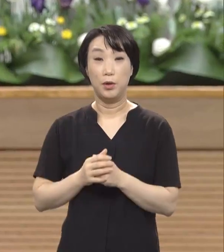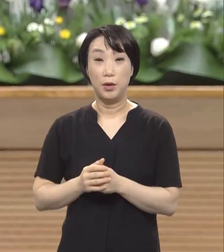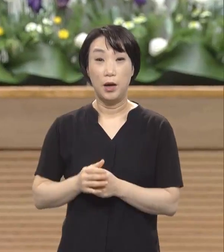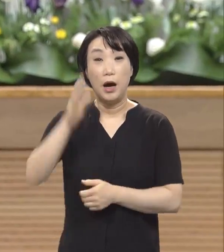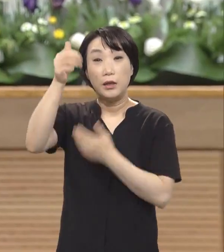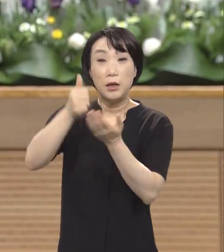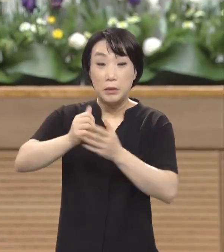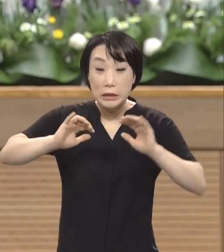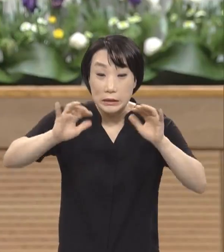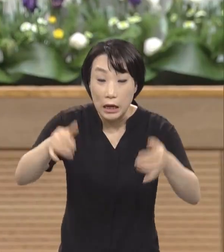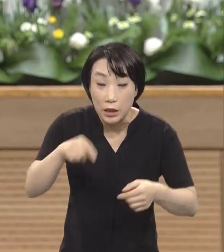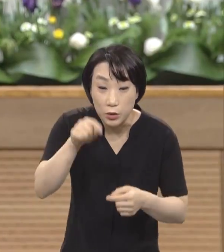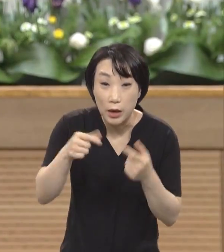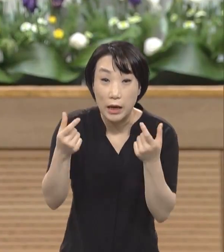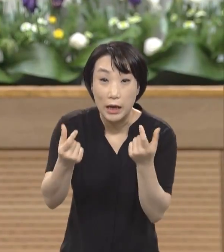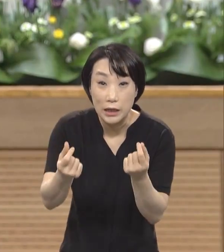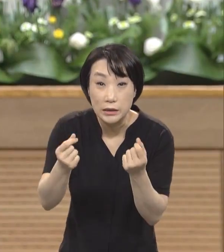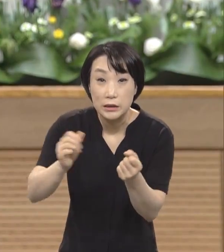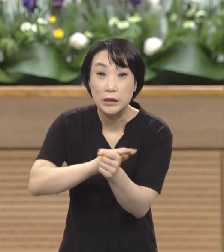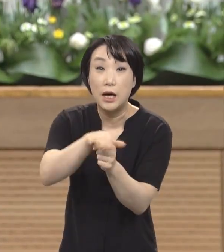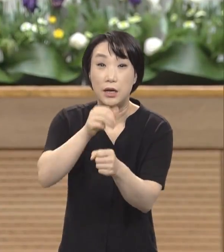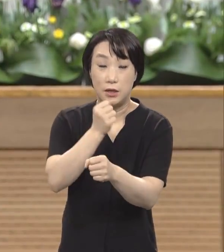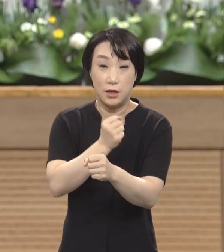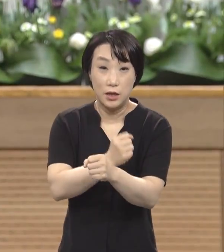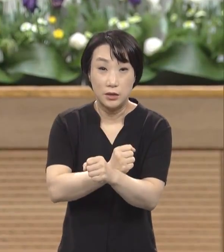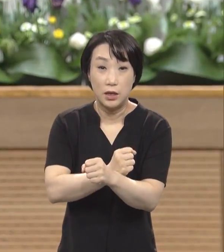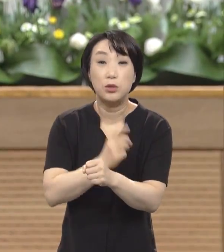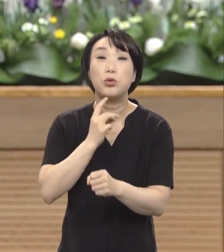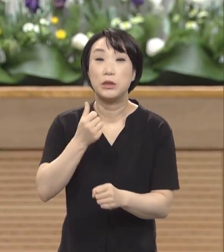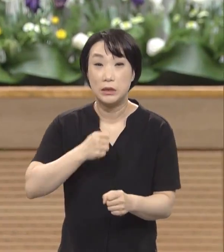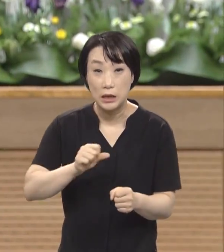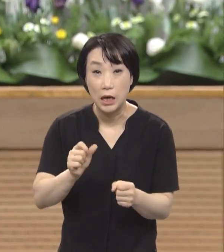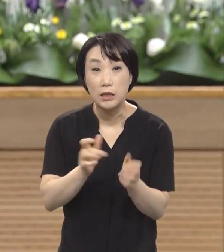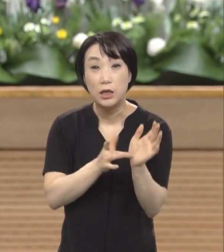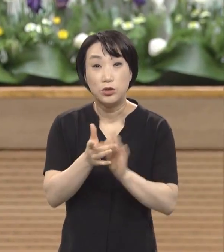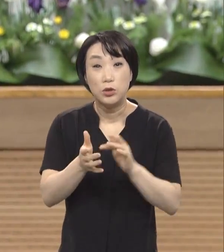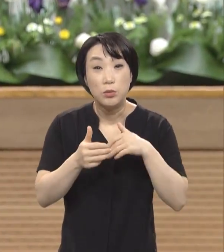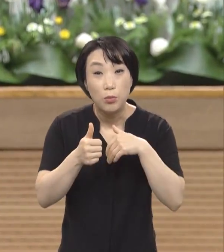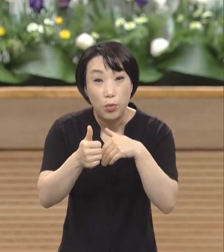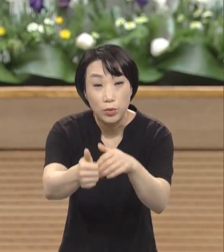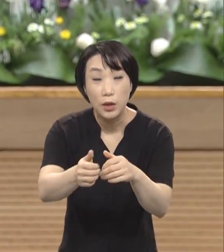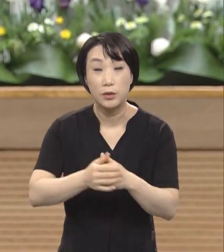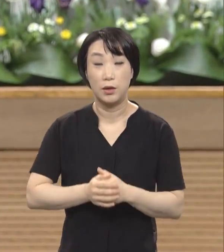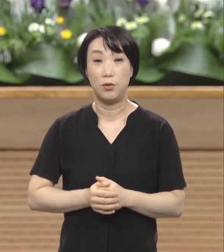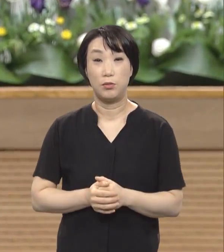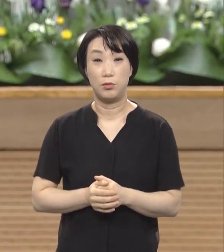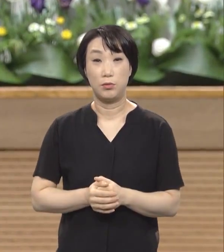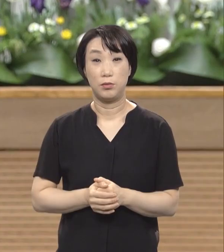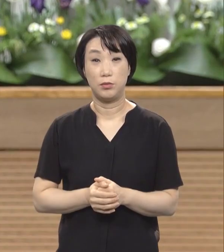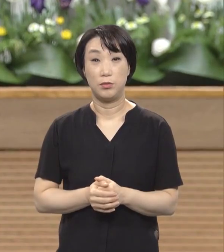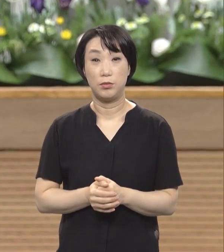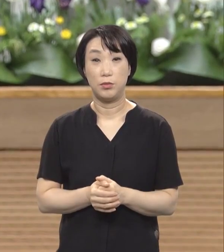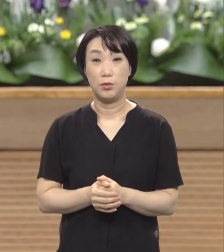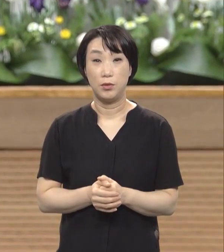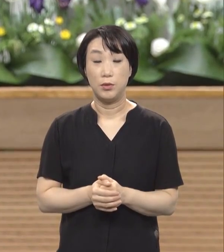하나님이 세상을 이처럼 사랑하사 독생자를